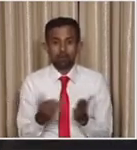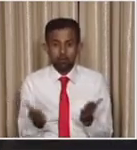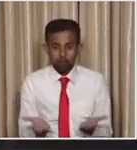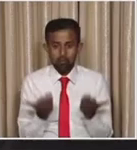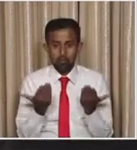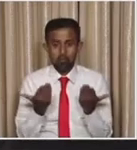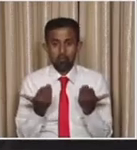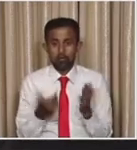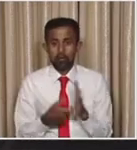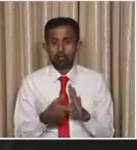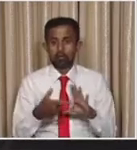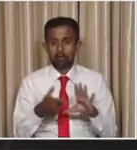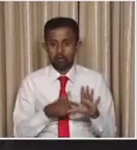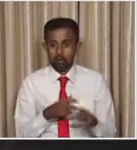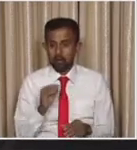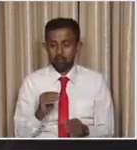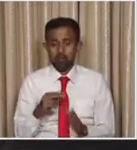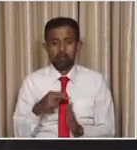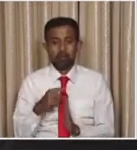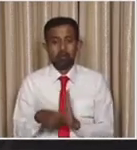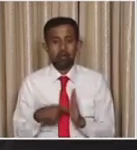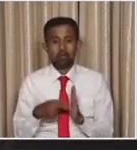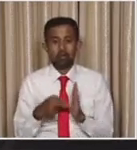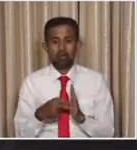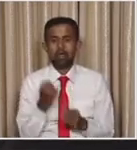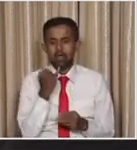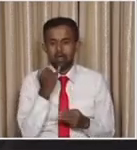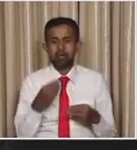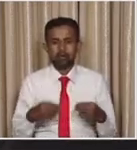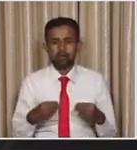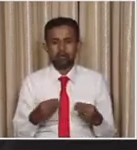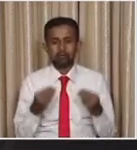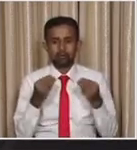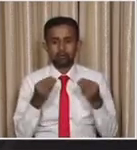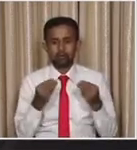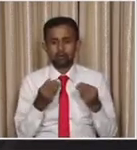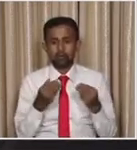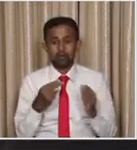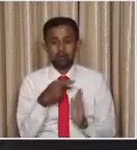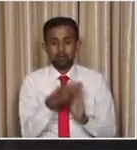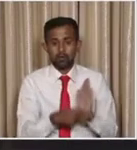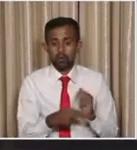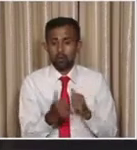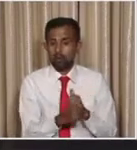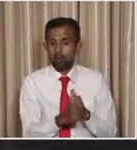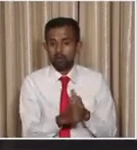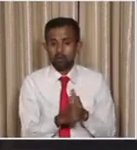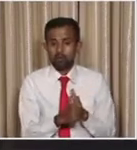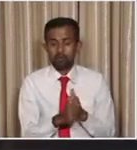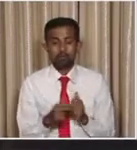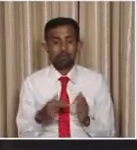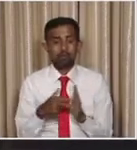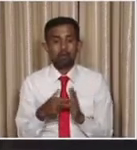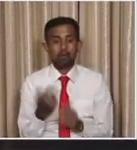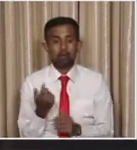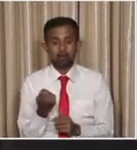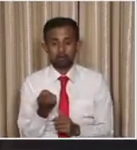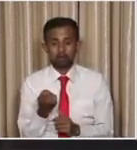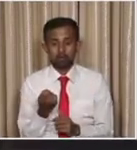උත්සාහ කරොත් ඒ හරහා අපේ රටේ ආර්ථිකේ ඉතා පහසුයි. අපේ රටේ ජාතික නිෂ්පාදනයත් අපේ රටේ ආර්ථිකයත්